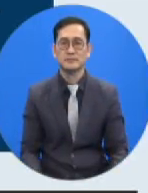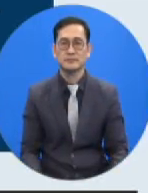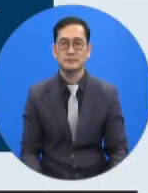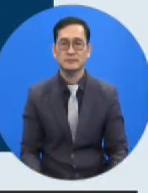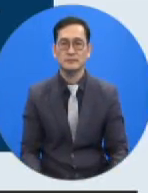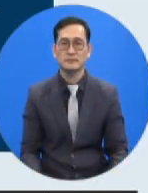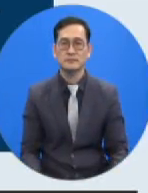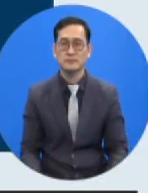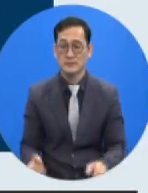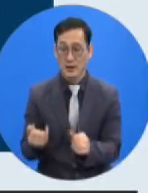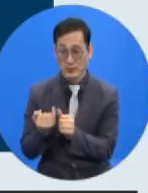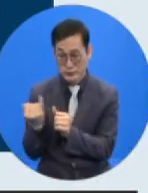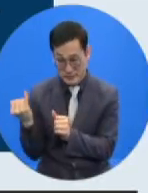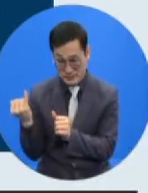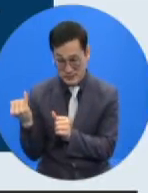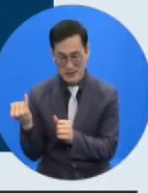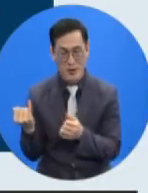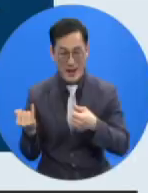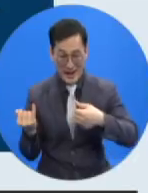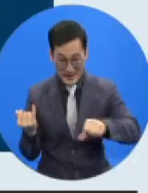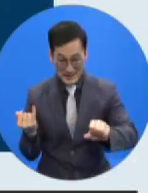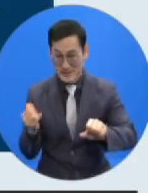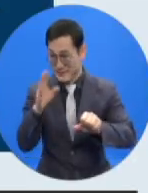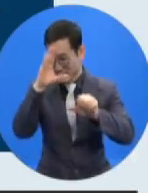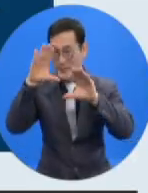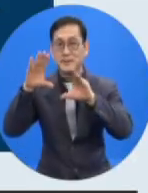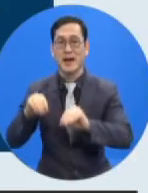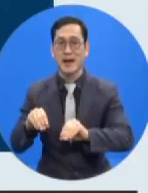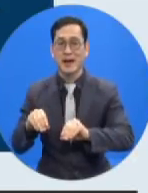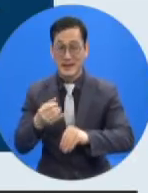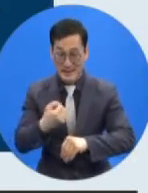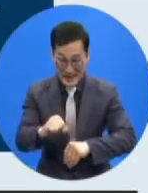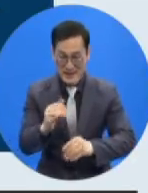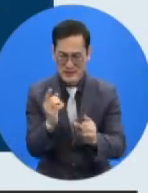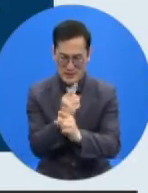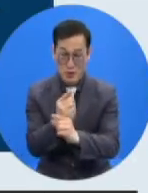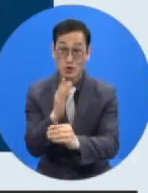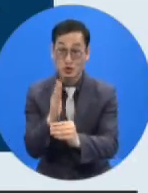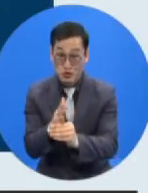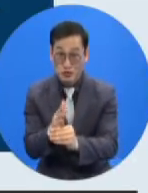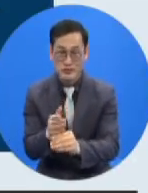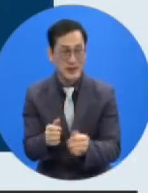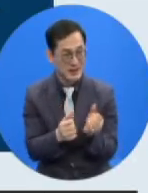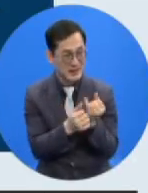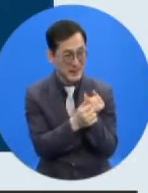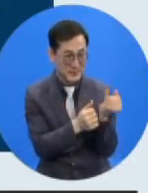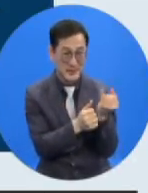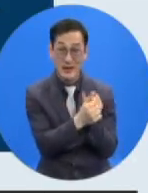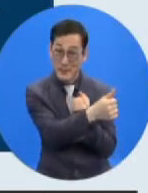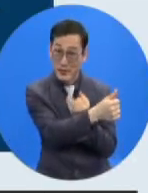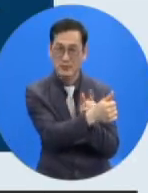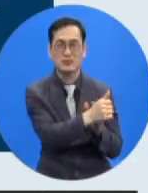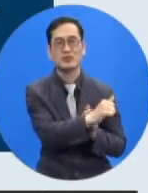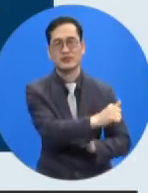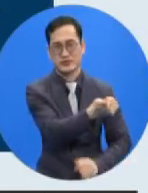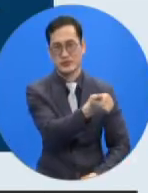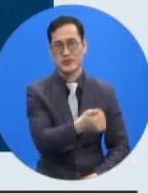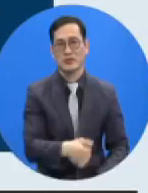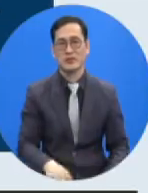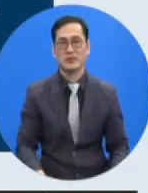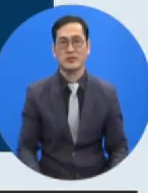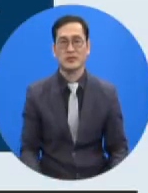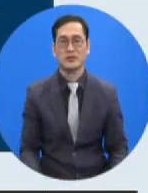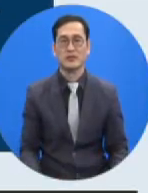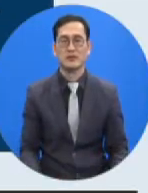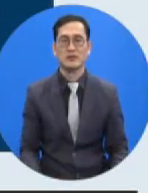완치, 딸은 치료 중인데 마포구 관계자도 안타까운 마음으로 오늘 저희 동아일보 기자가 인터뷰했는데 가족들이 다